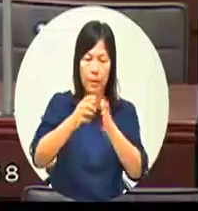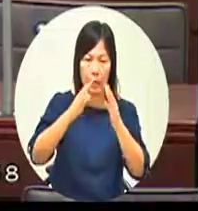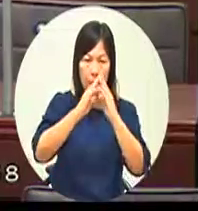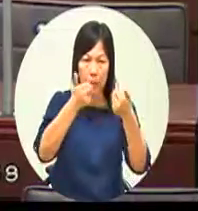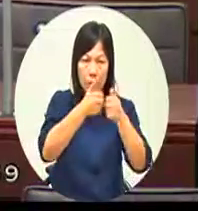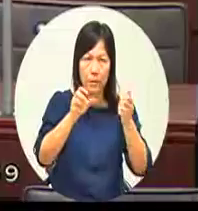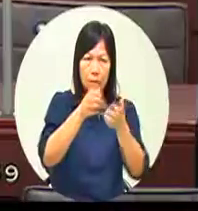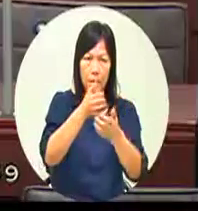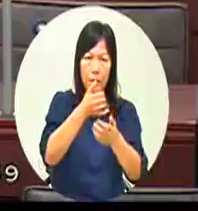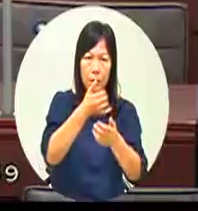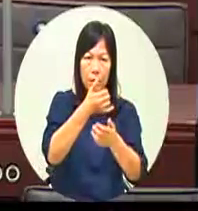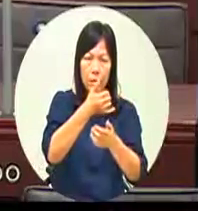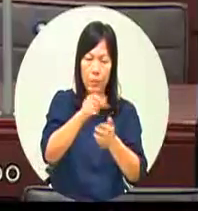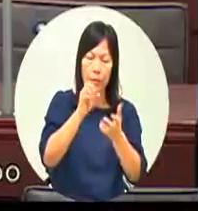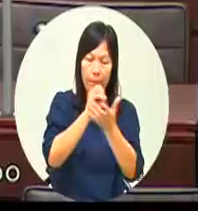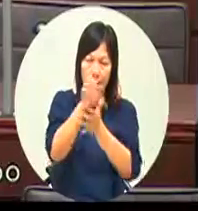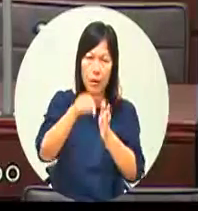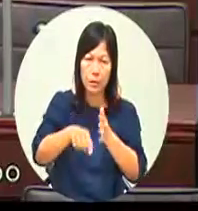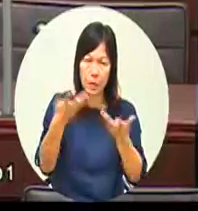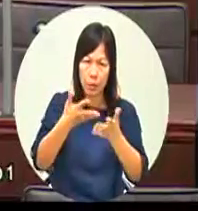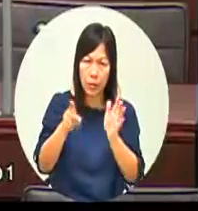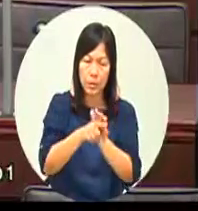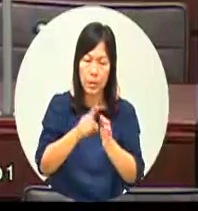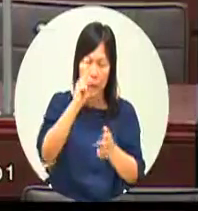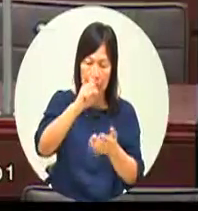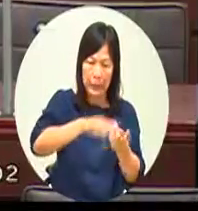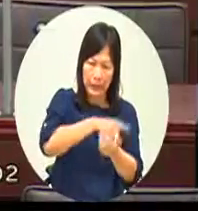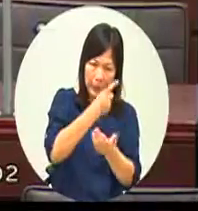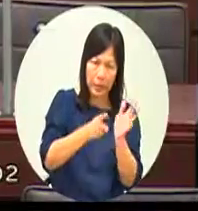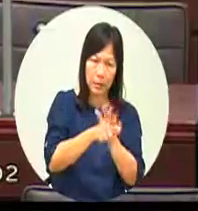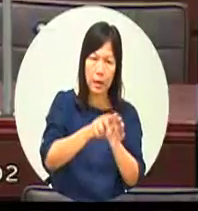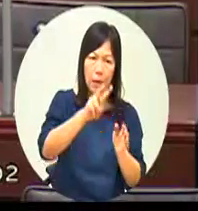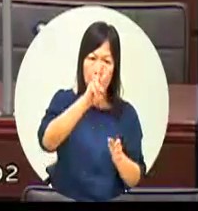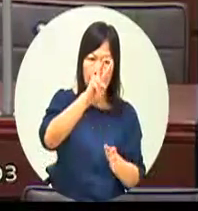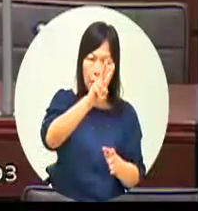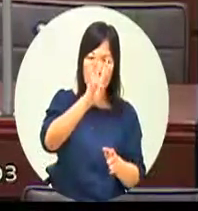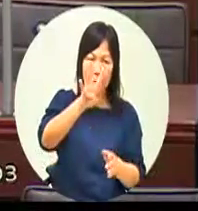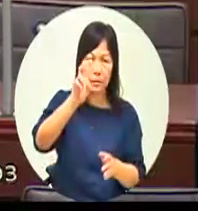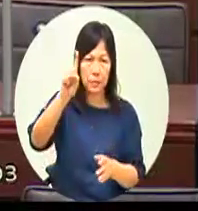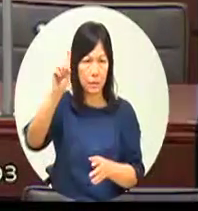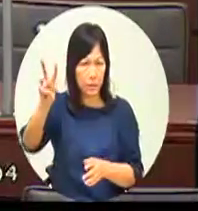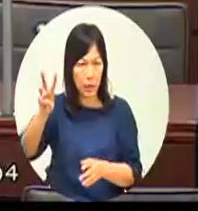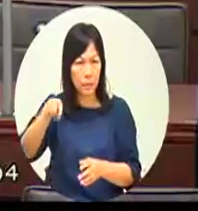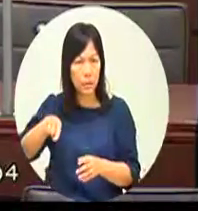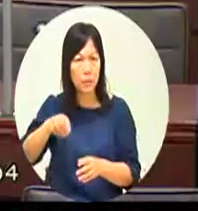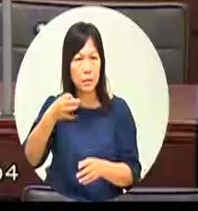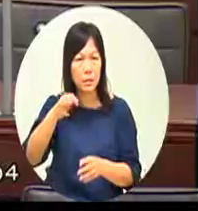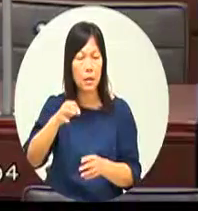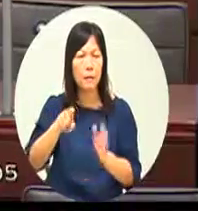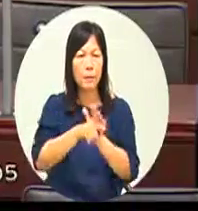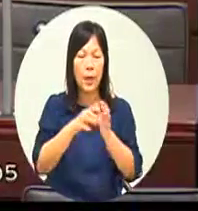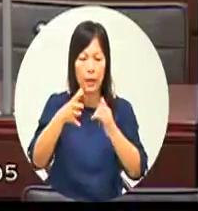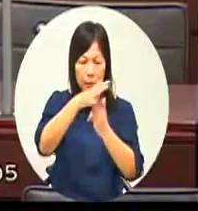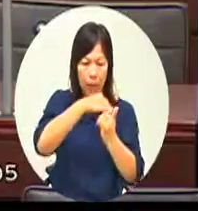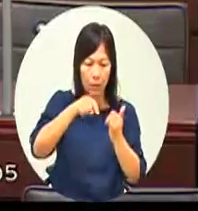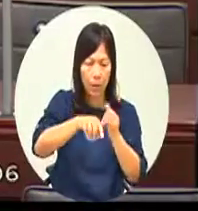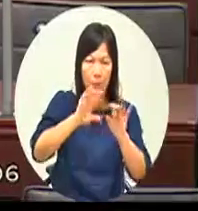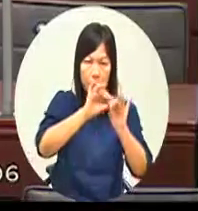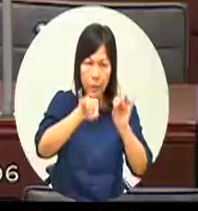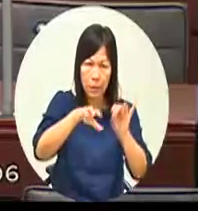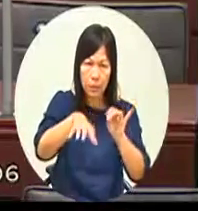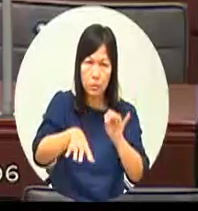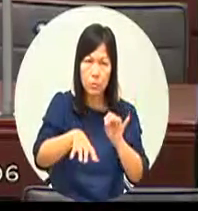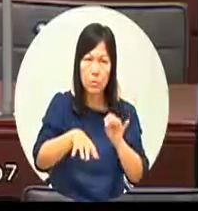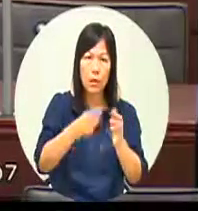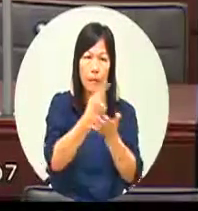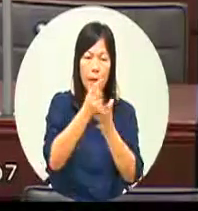说这个案件一顿收2413的这个部分哈，如果以目前台湾地区的整个收费的